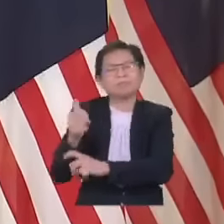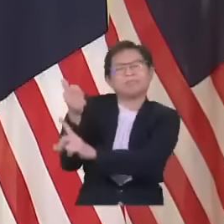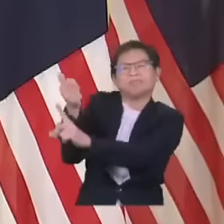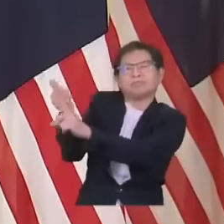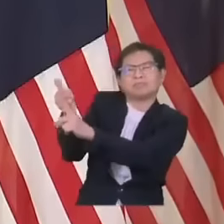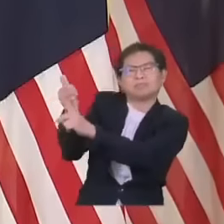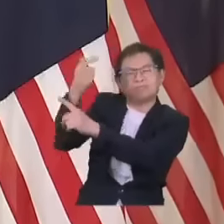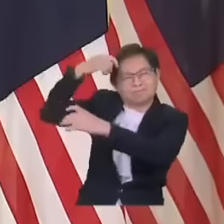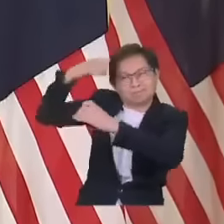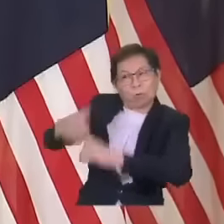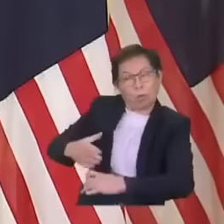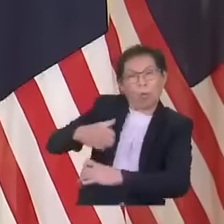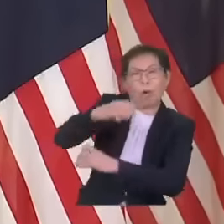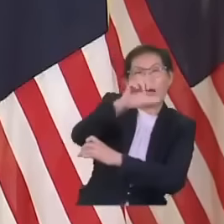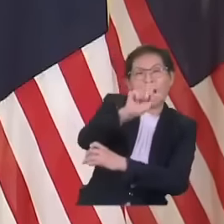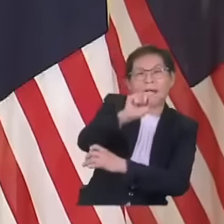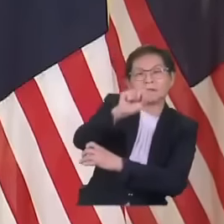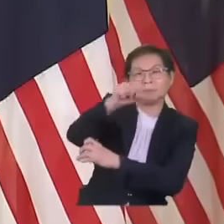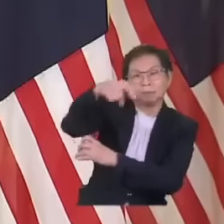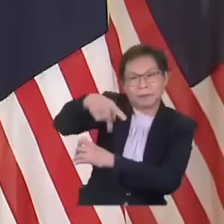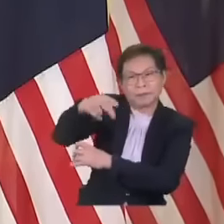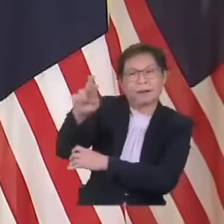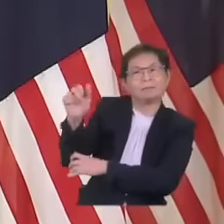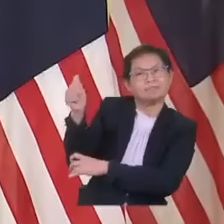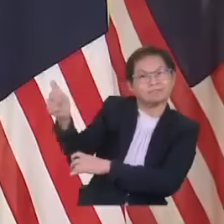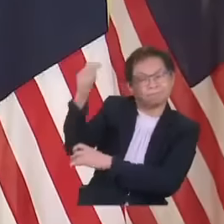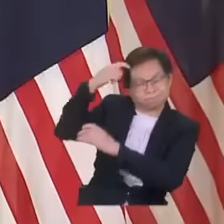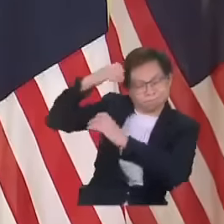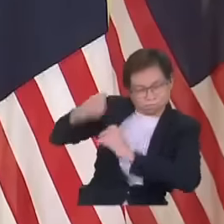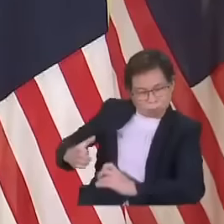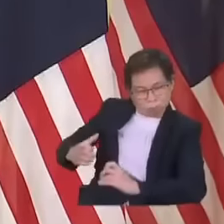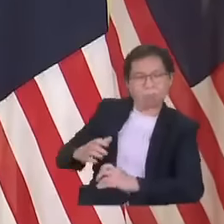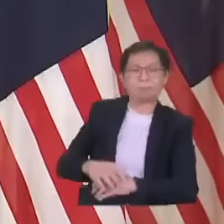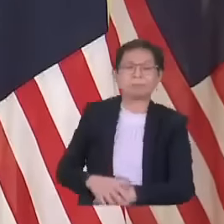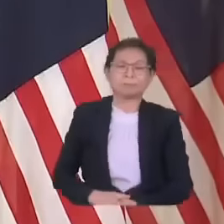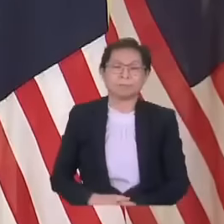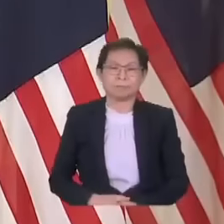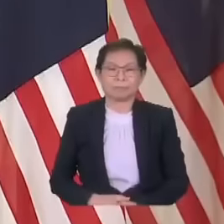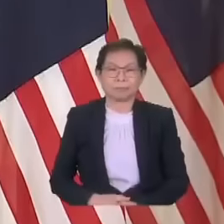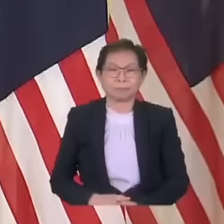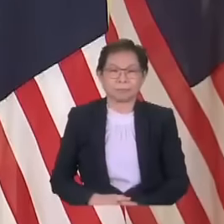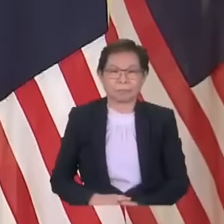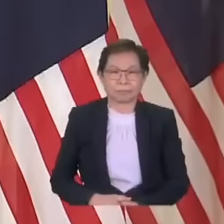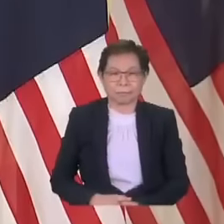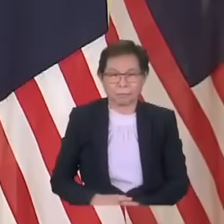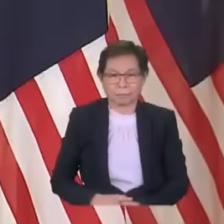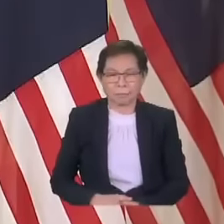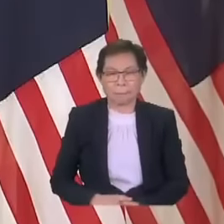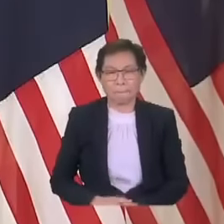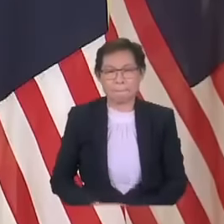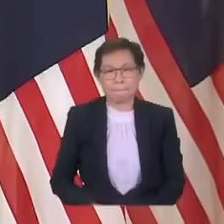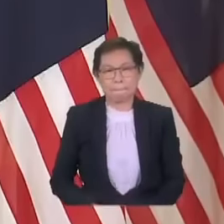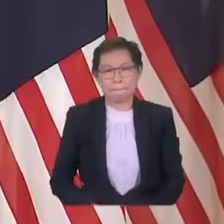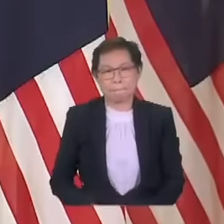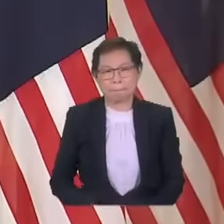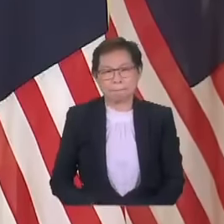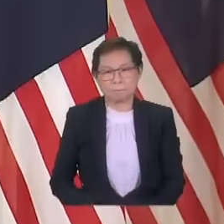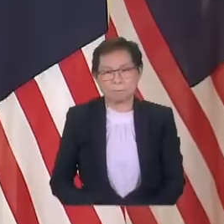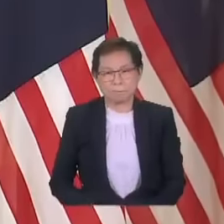suruhan Jaya pilihan Raya ataupun SPR diundang ditampi beras